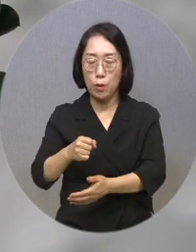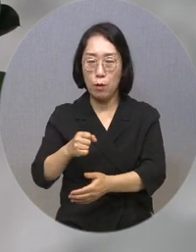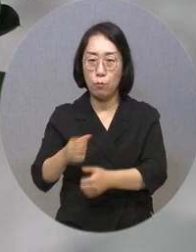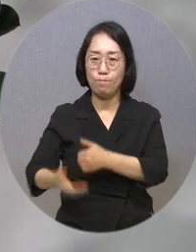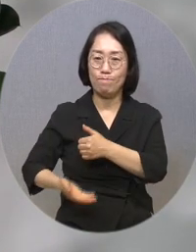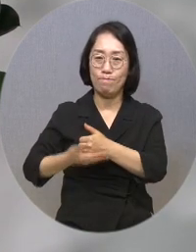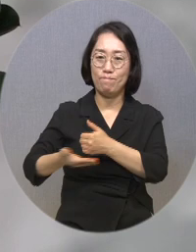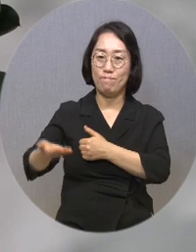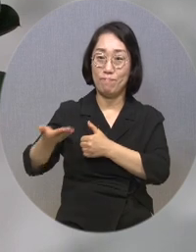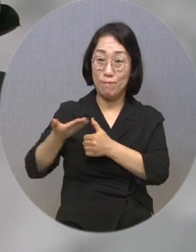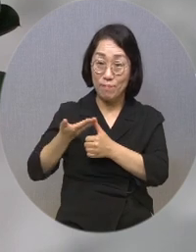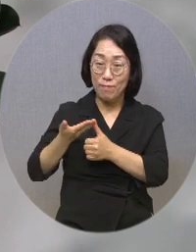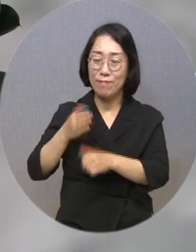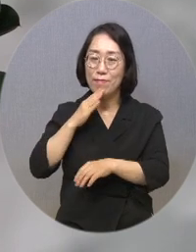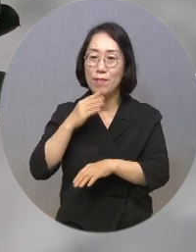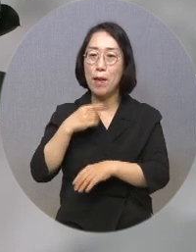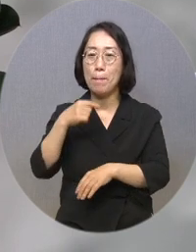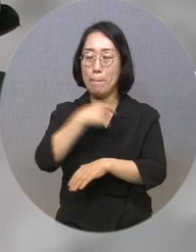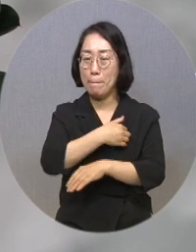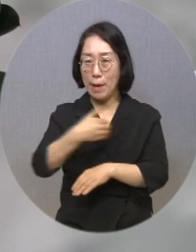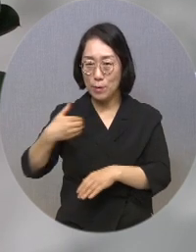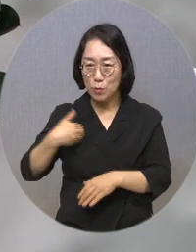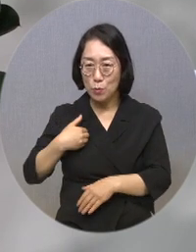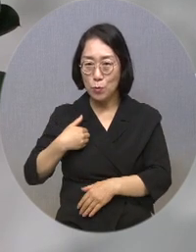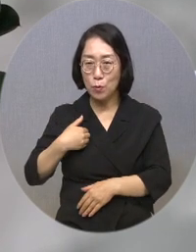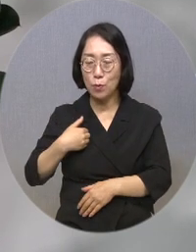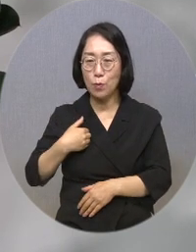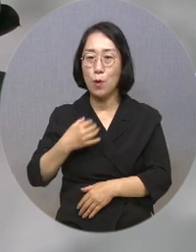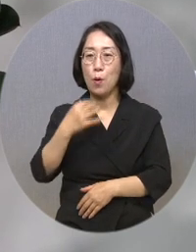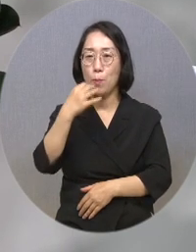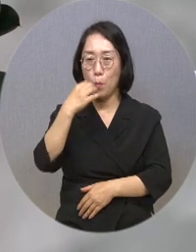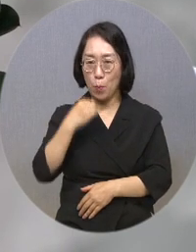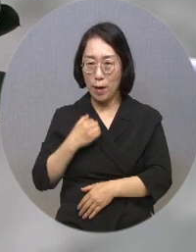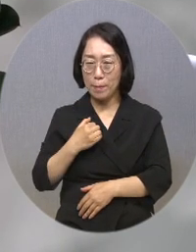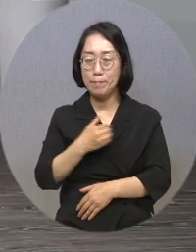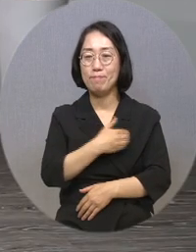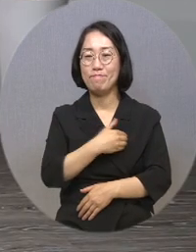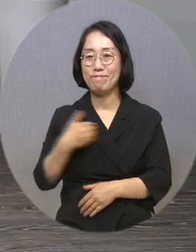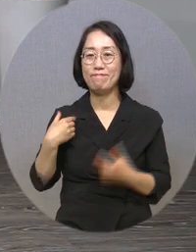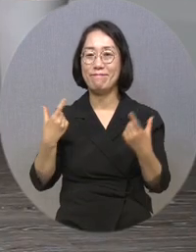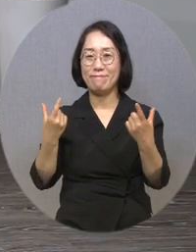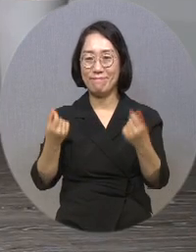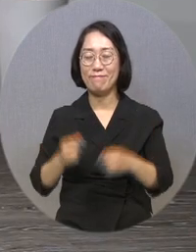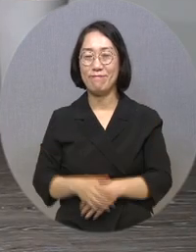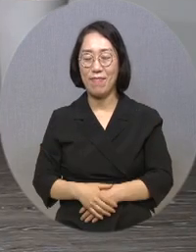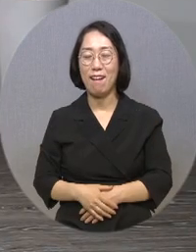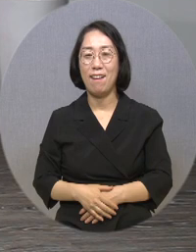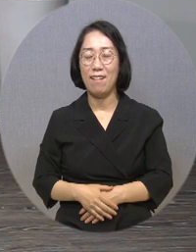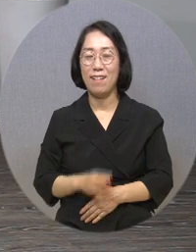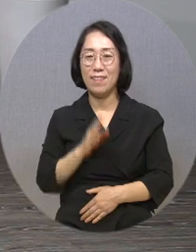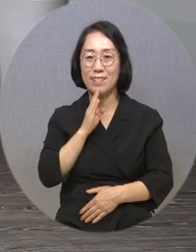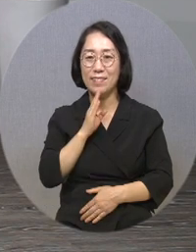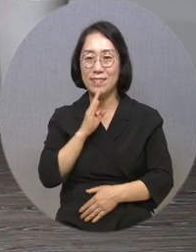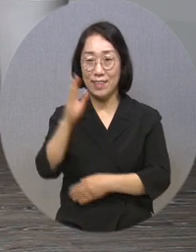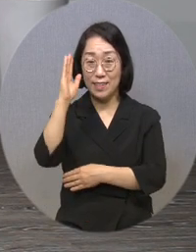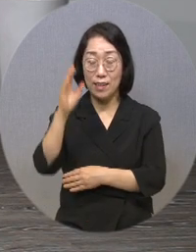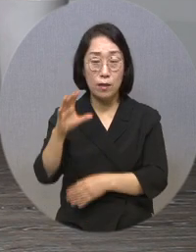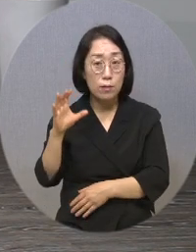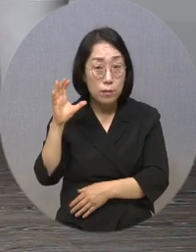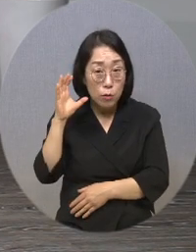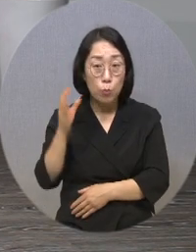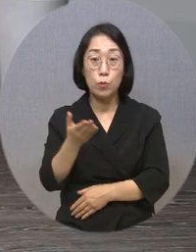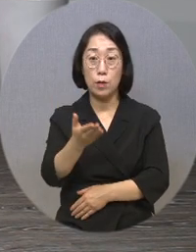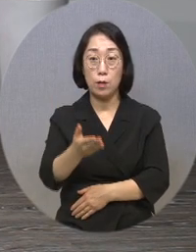좀 흐뭇하면서도 보람되는 출판 기념회가 되지 않았나. 근데 그 진짜 말씀을 들어보니까 그